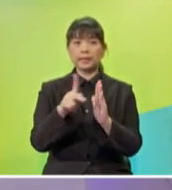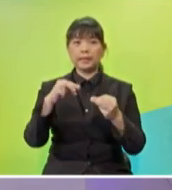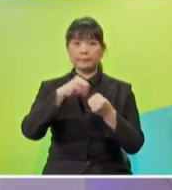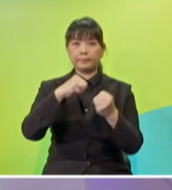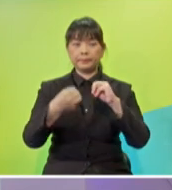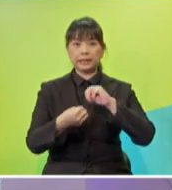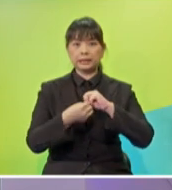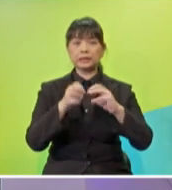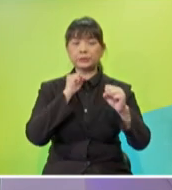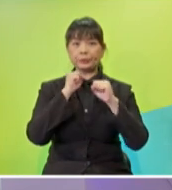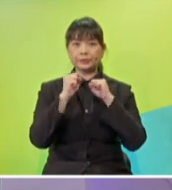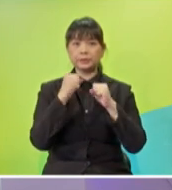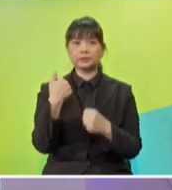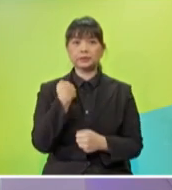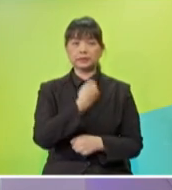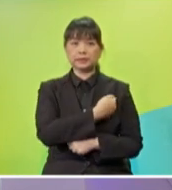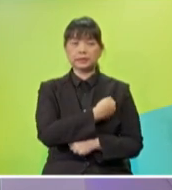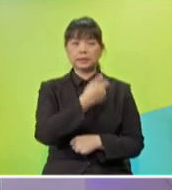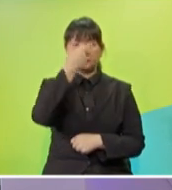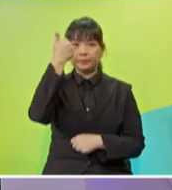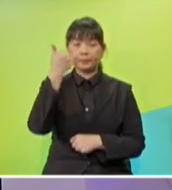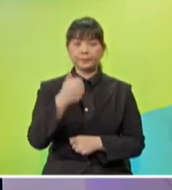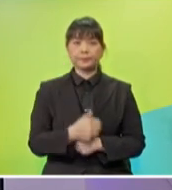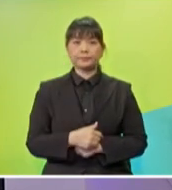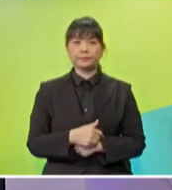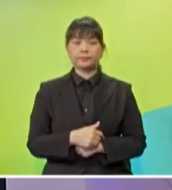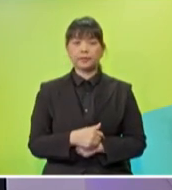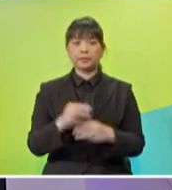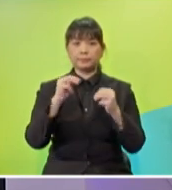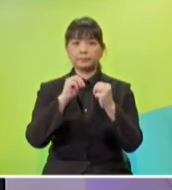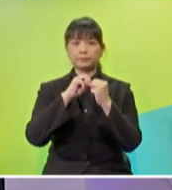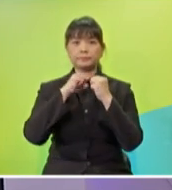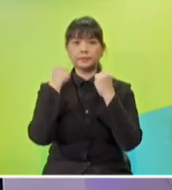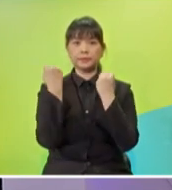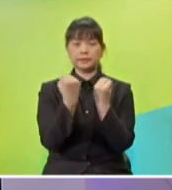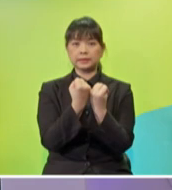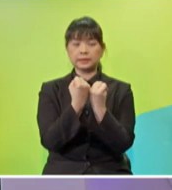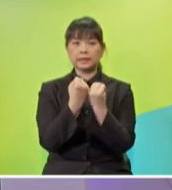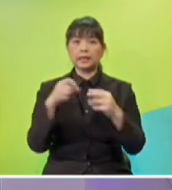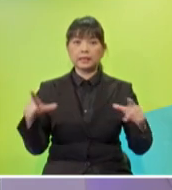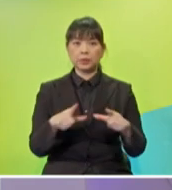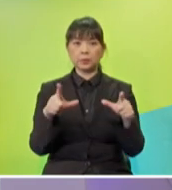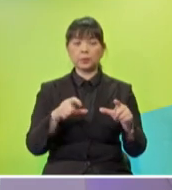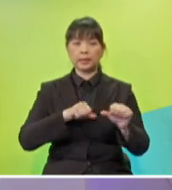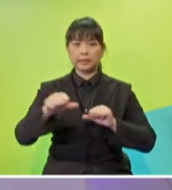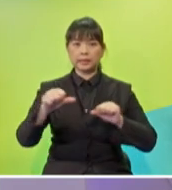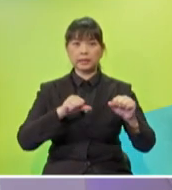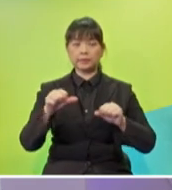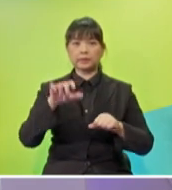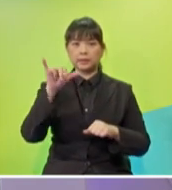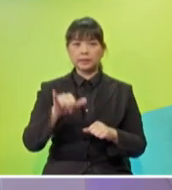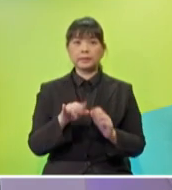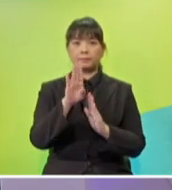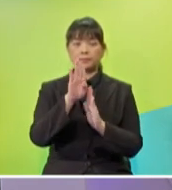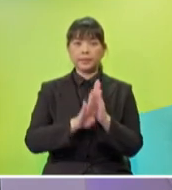sosial kita sebab masyarakat melakukan Activity yang